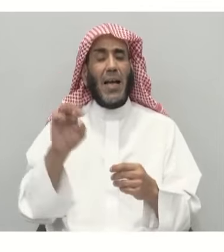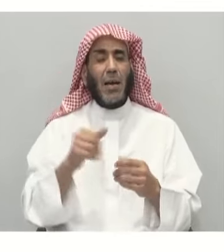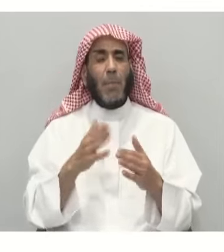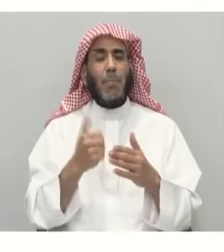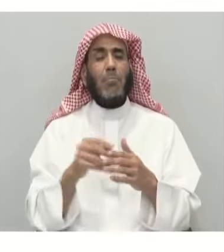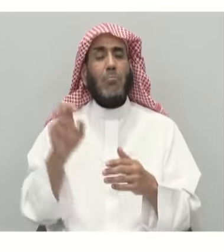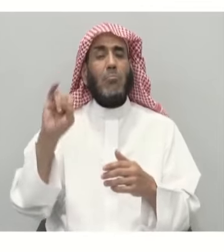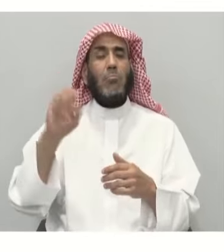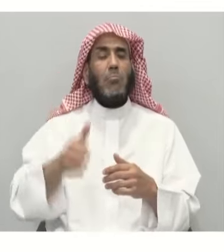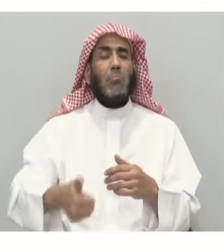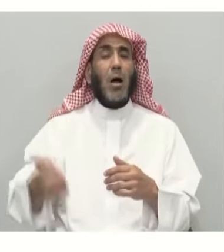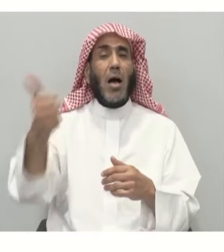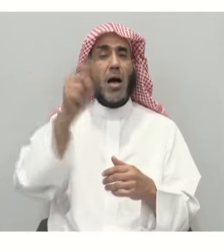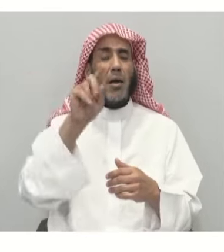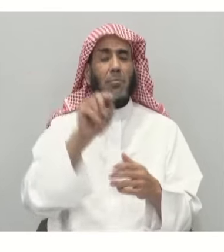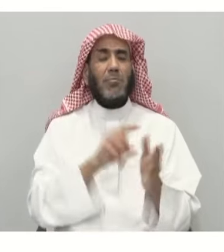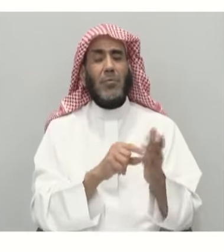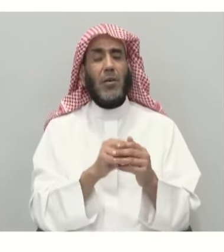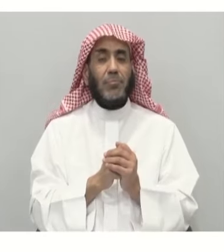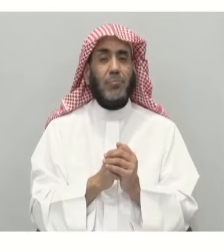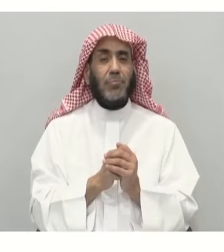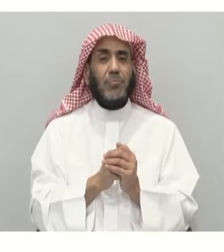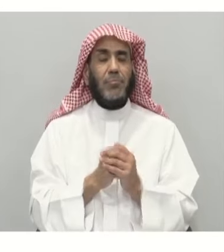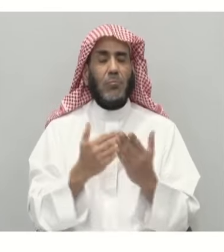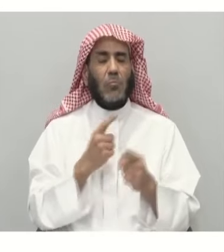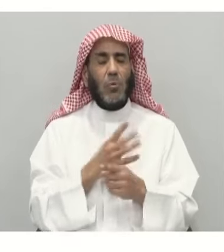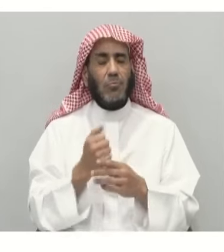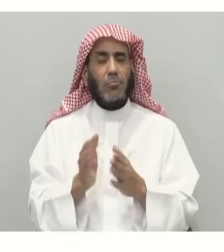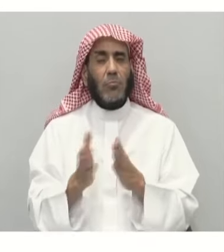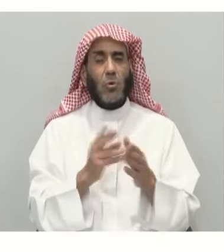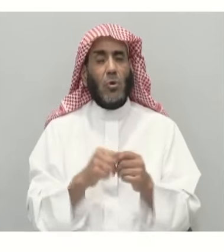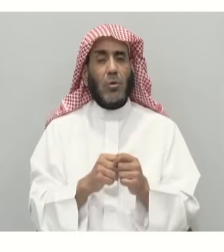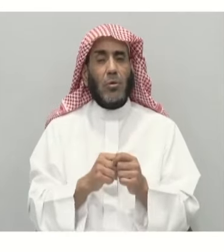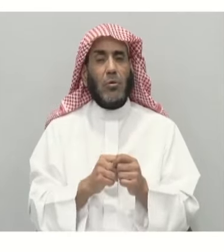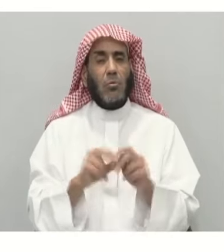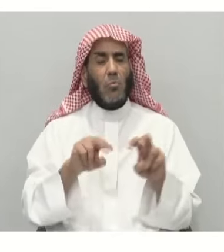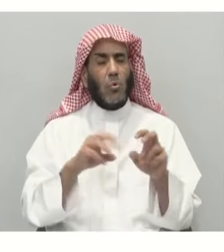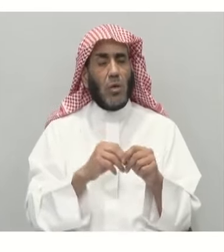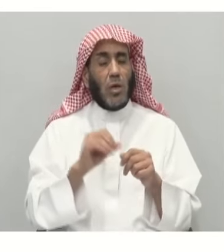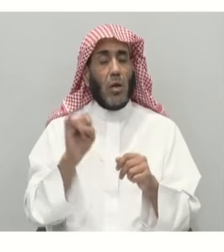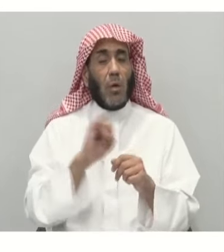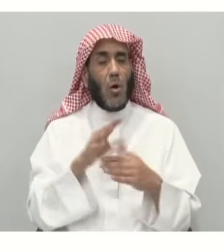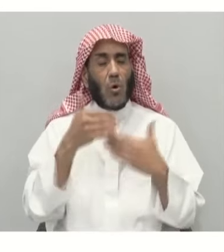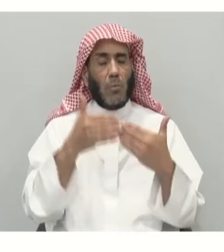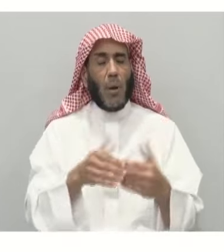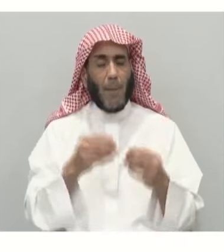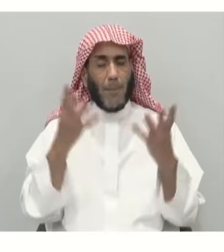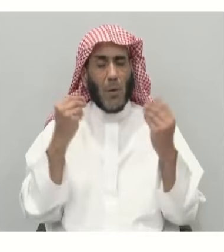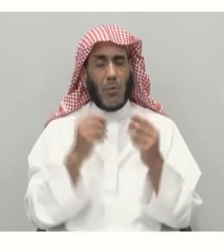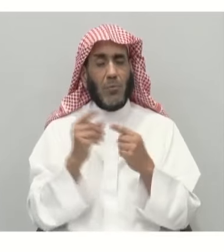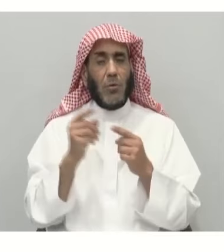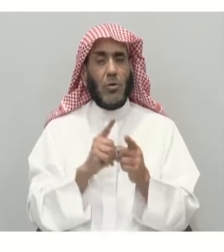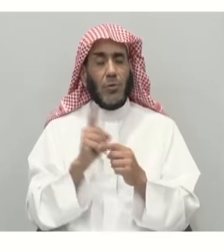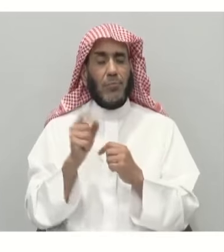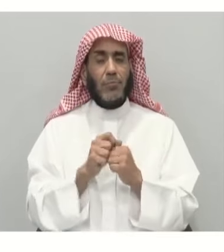تكتب مارب وترى كتابتها في الاصل عد الى مراجع او مرجعك الاملائي واستكمل منها المعلومات الاتيه هذا